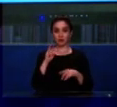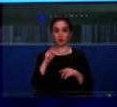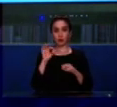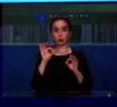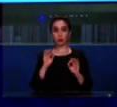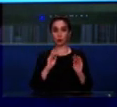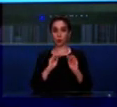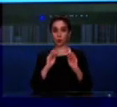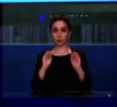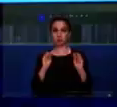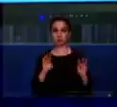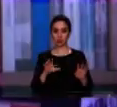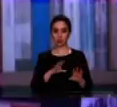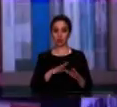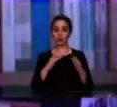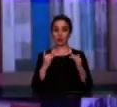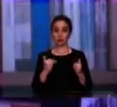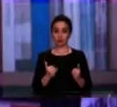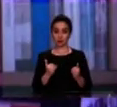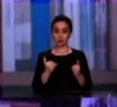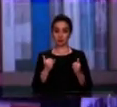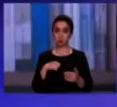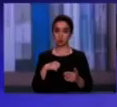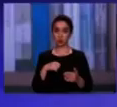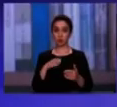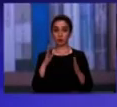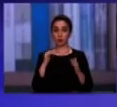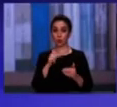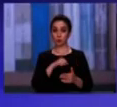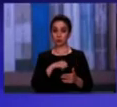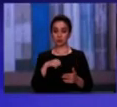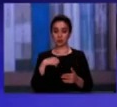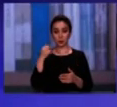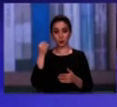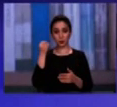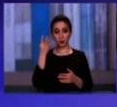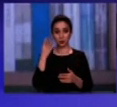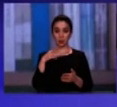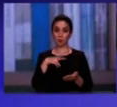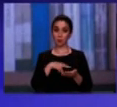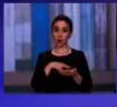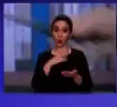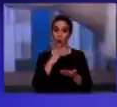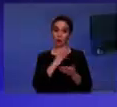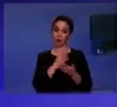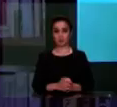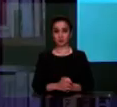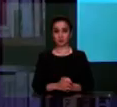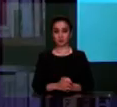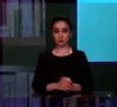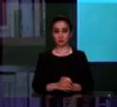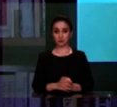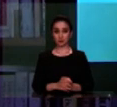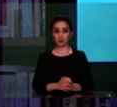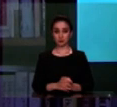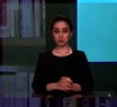qo'yib chiqdingiz. Endi esa tekshiring va o'zingizning bilimingizni baholang.